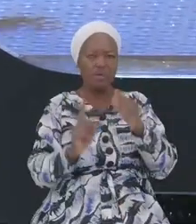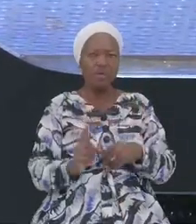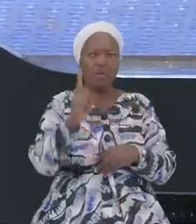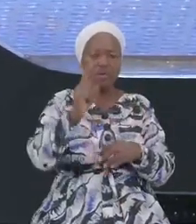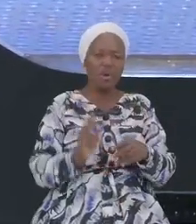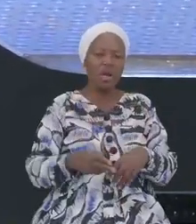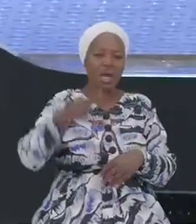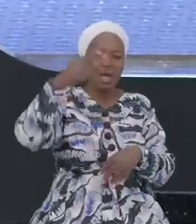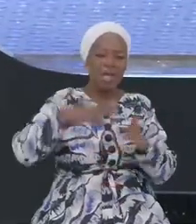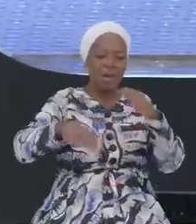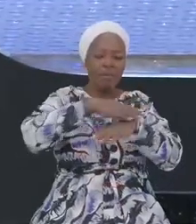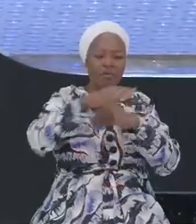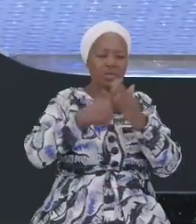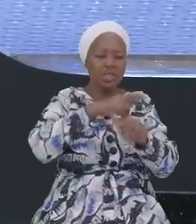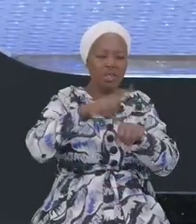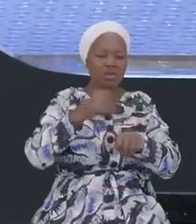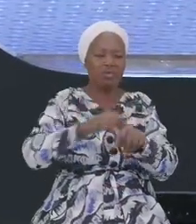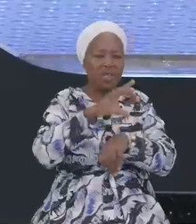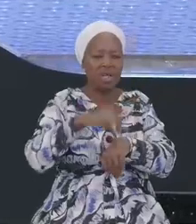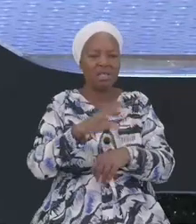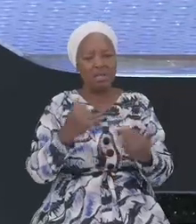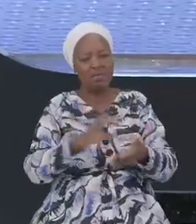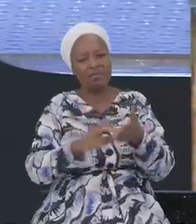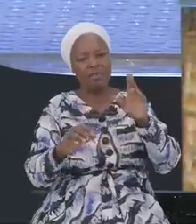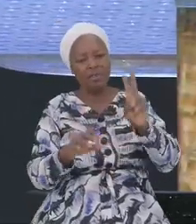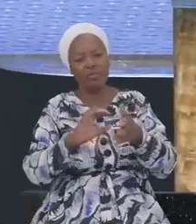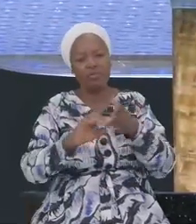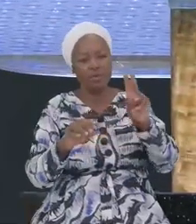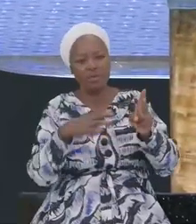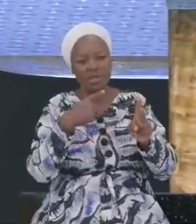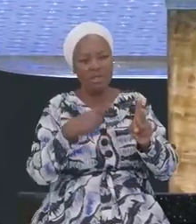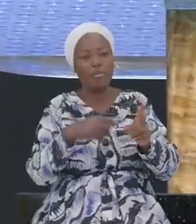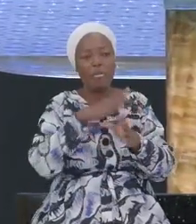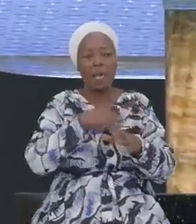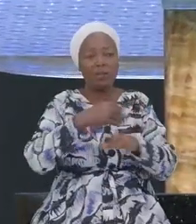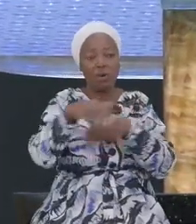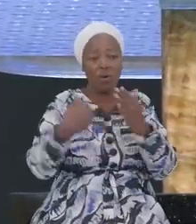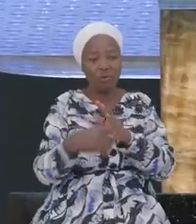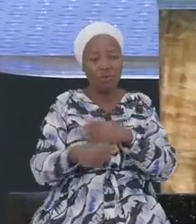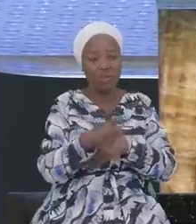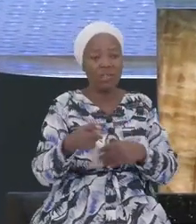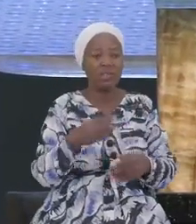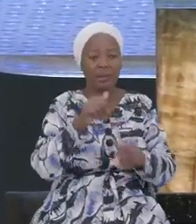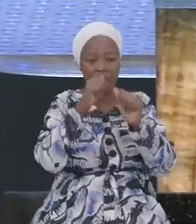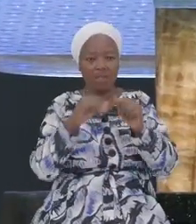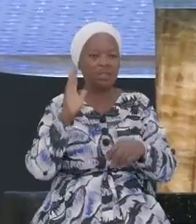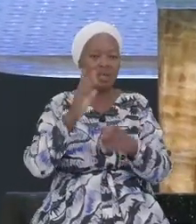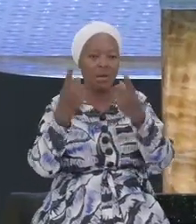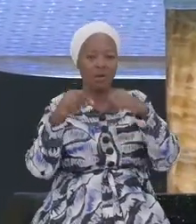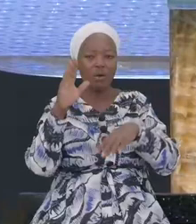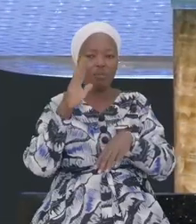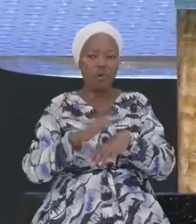toutes les nations de la terre. Verset 2. Dans le verset 2, il dit, voici toutes les bénédictions qui se